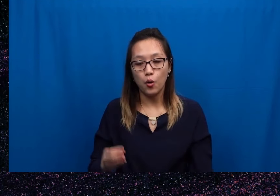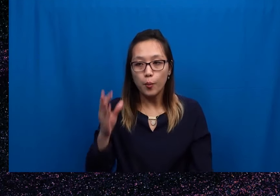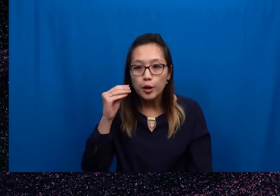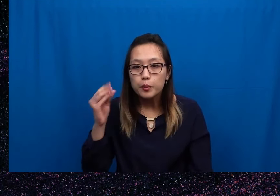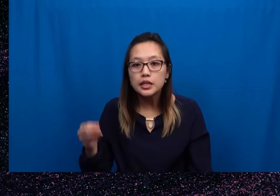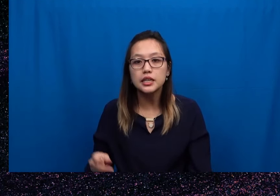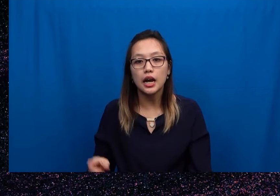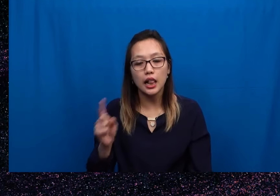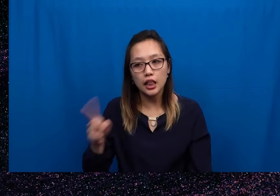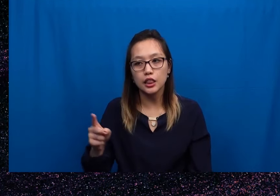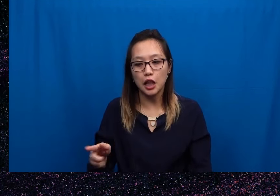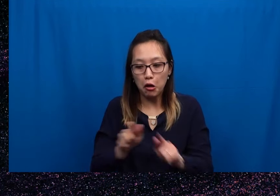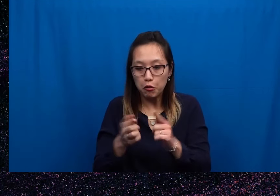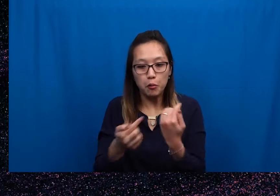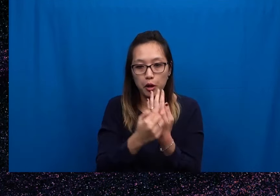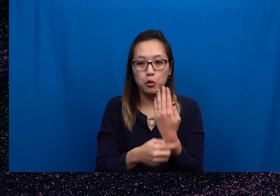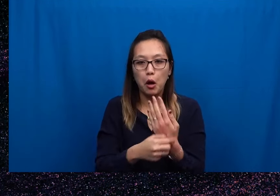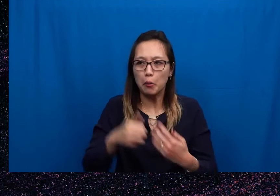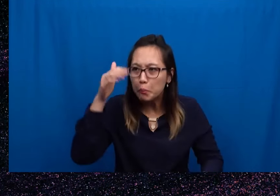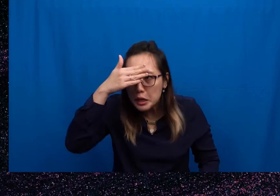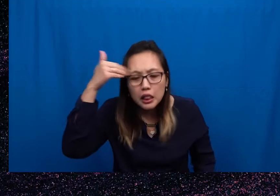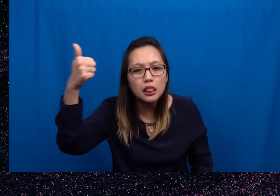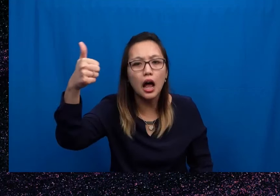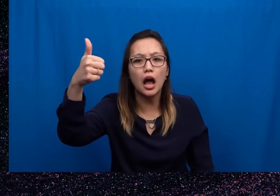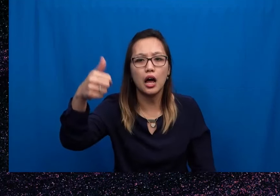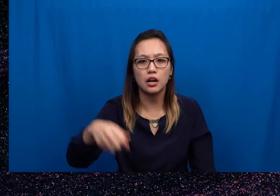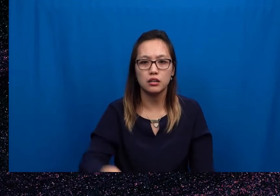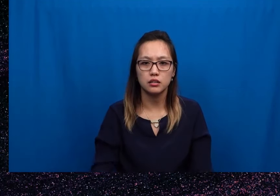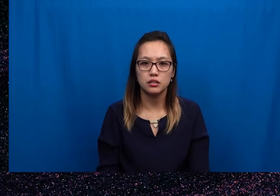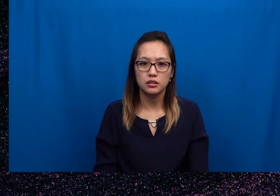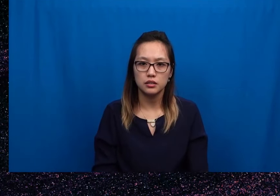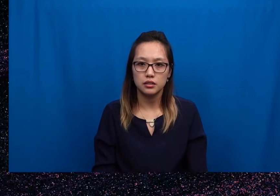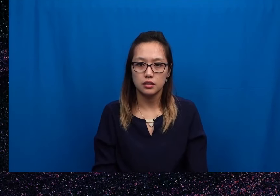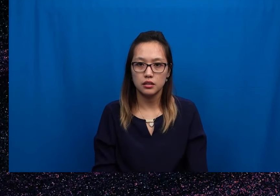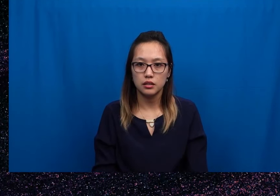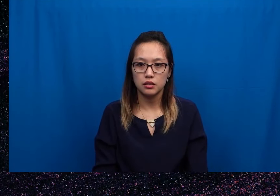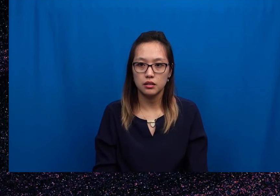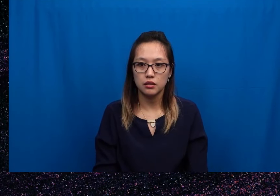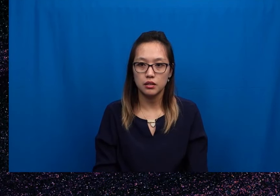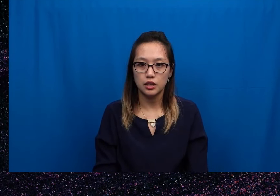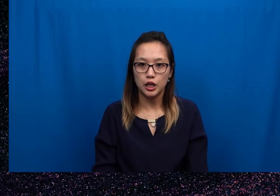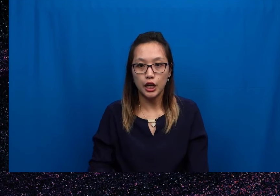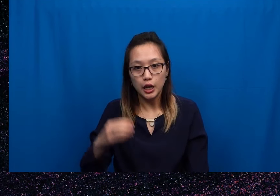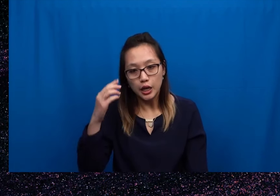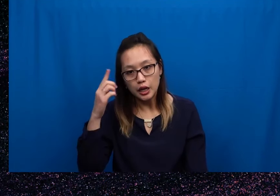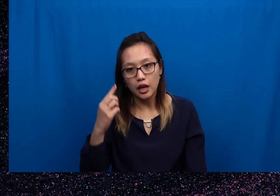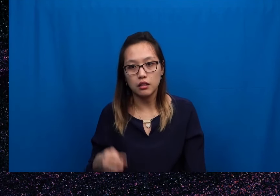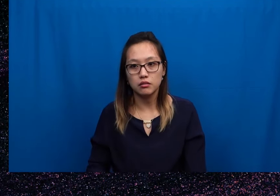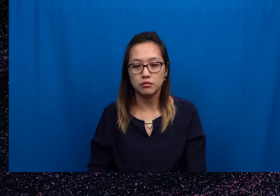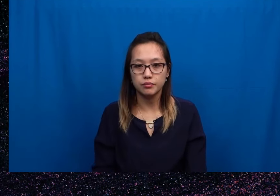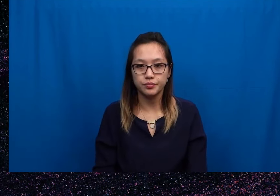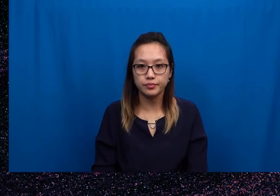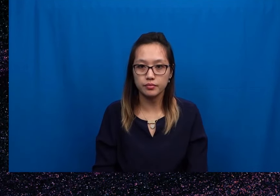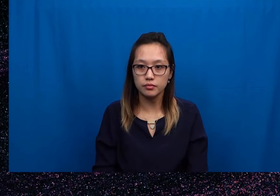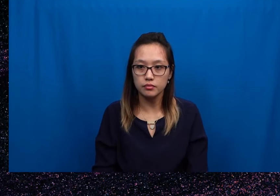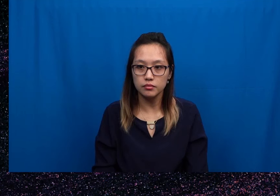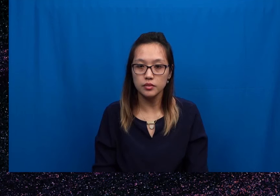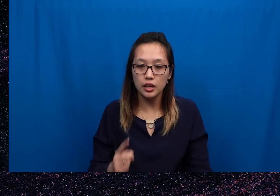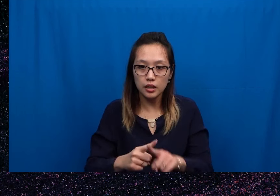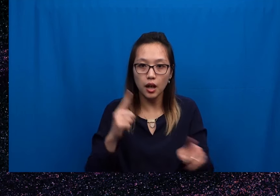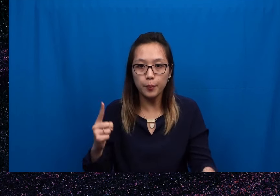Tuhan, wow, fasih, hafal, ya, di luar kepala bahkan, ya. Tapi kalau